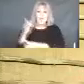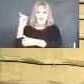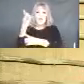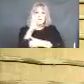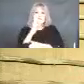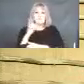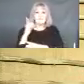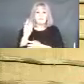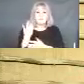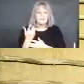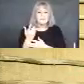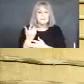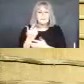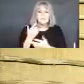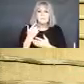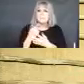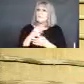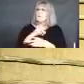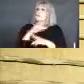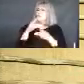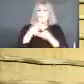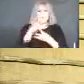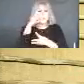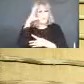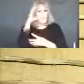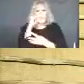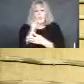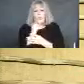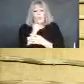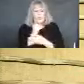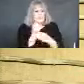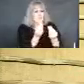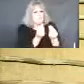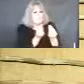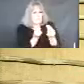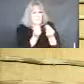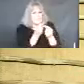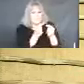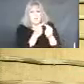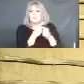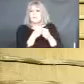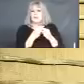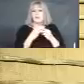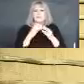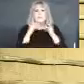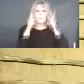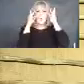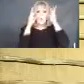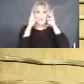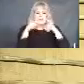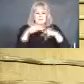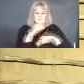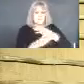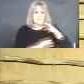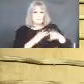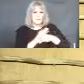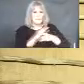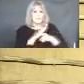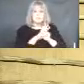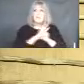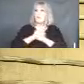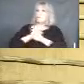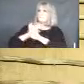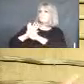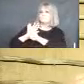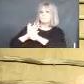mond van Dawid al gesê, hoekom woel die nasies en die volke bedink nietige dinge? En die konings van die